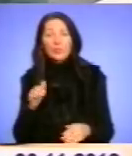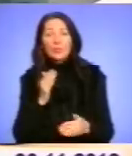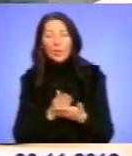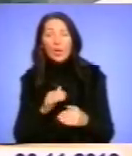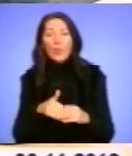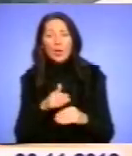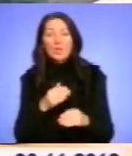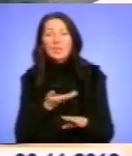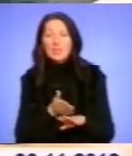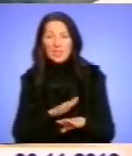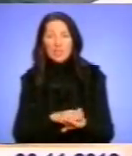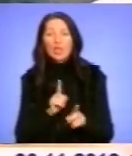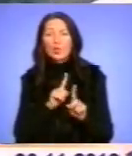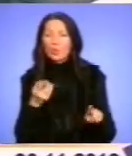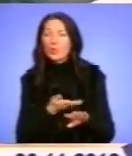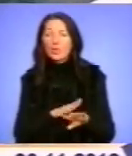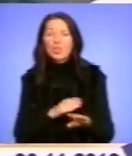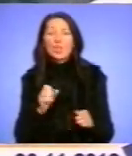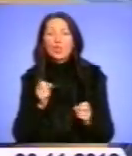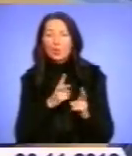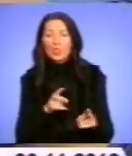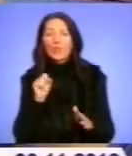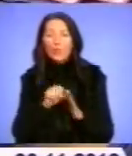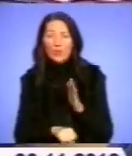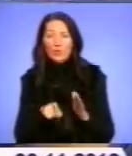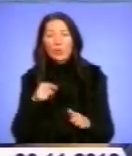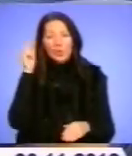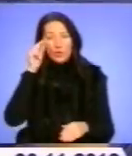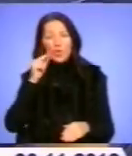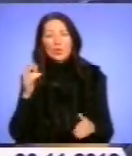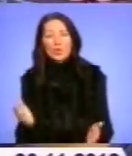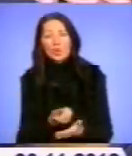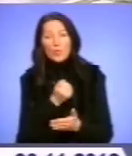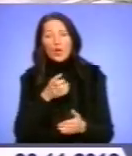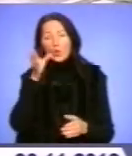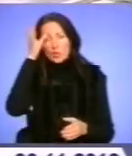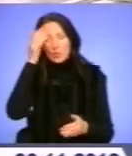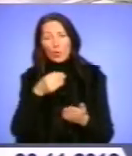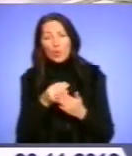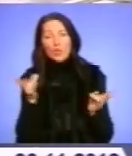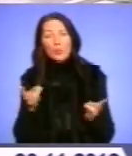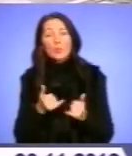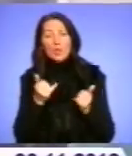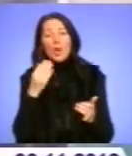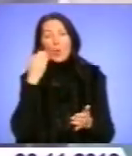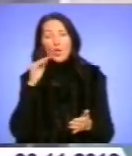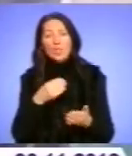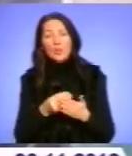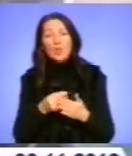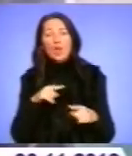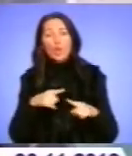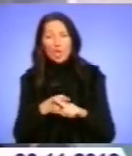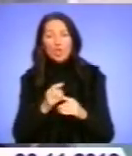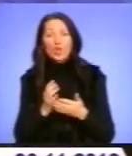особливо тяжкі злочини, вбивства. Вони тут навчаються, здобувають освіту. Кошти потрібні для поліпшення